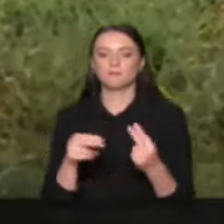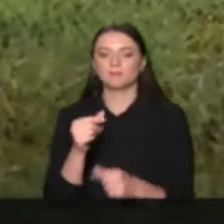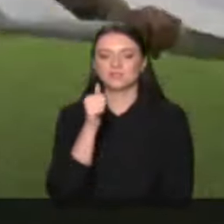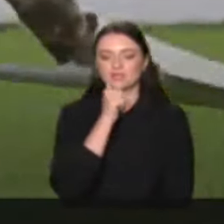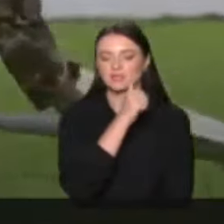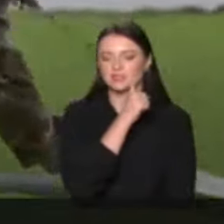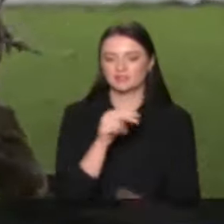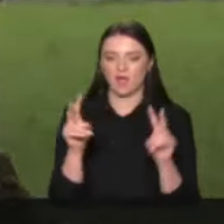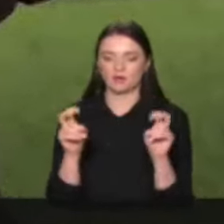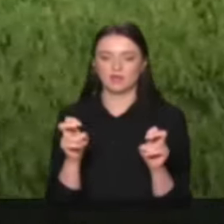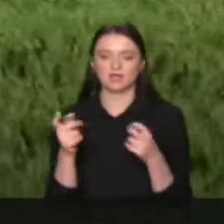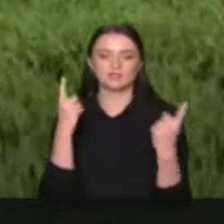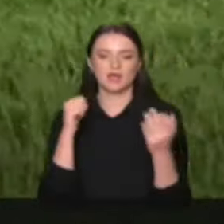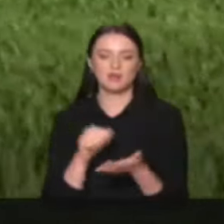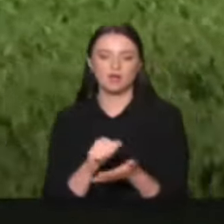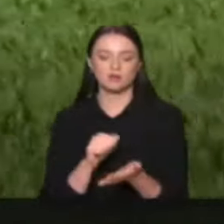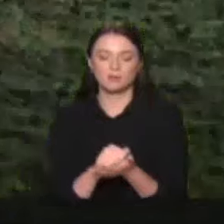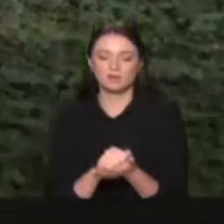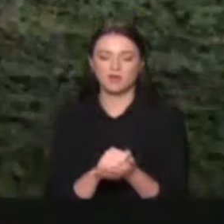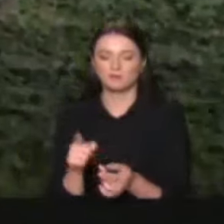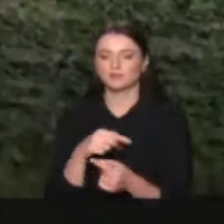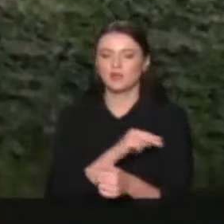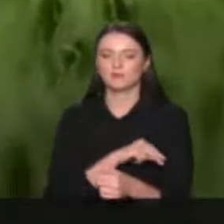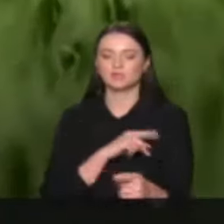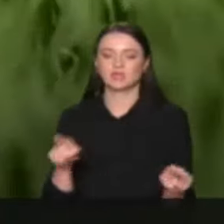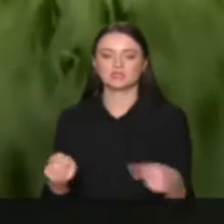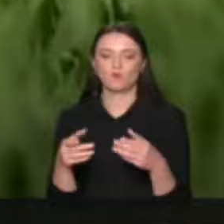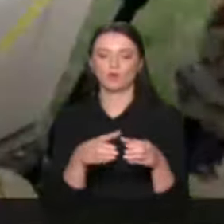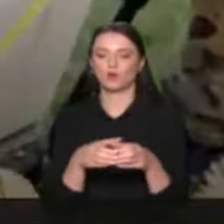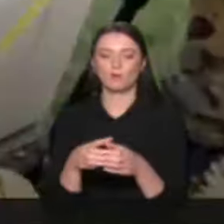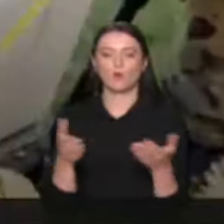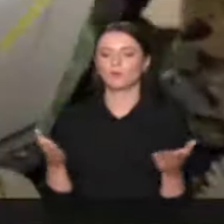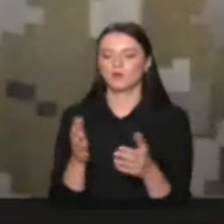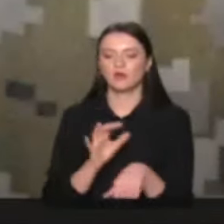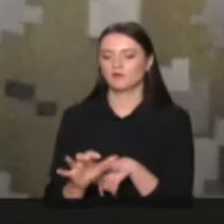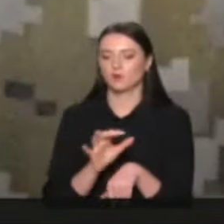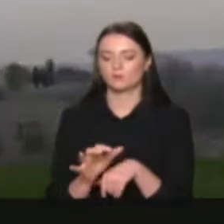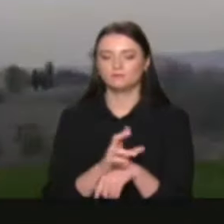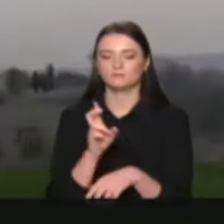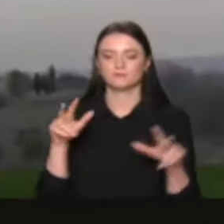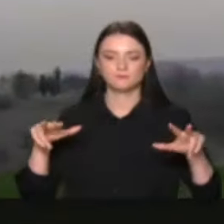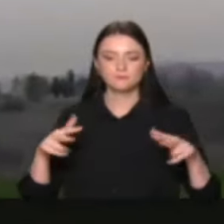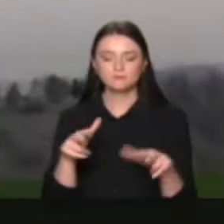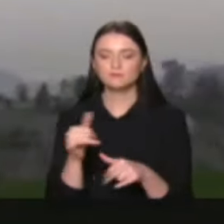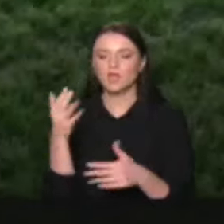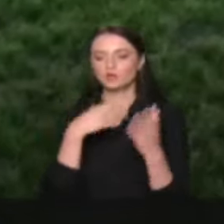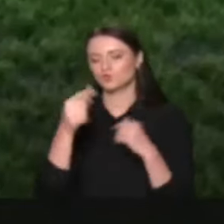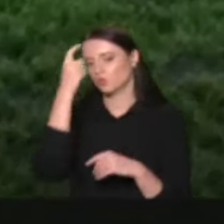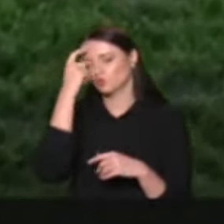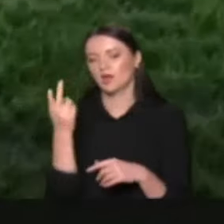За даними видання, бізнесмен працює над створенням компанії, яка вироблятиме БПЛА і штучним інтелектом